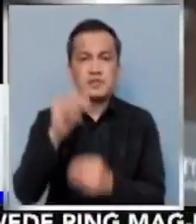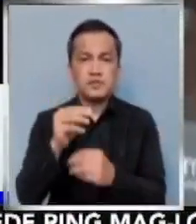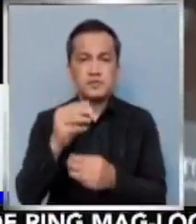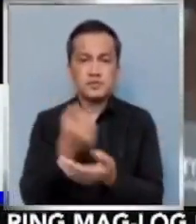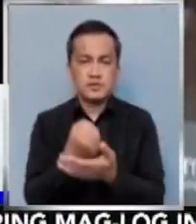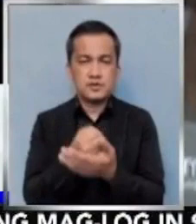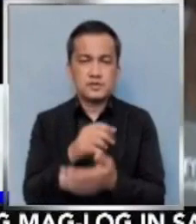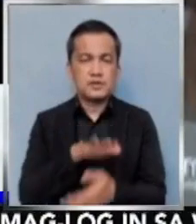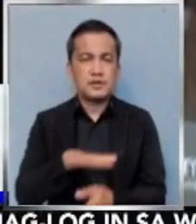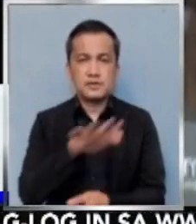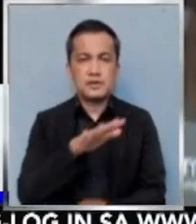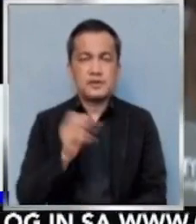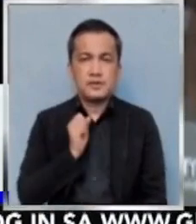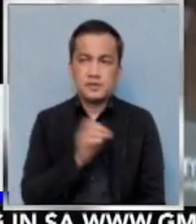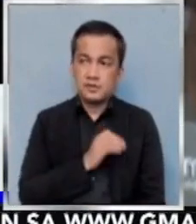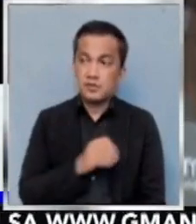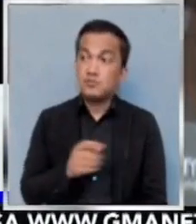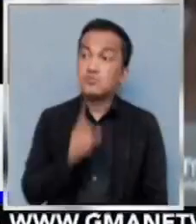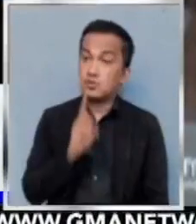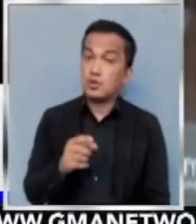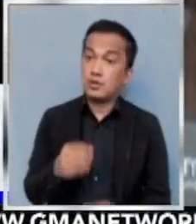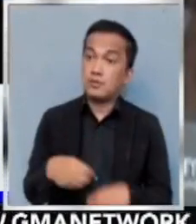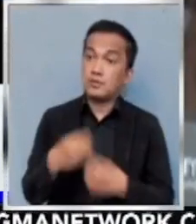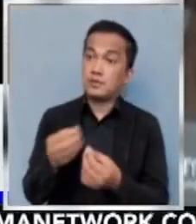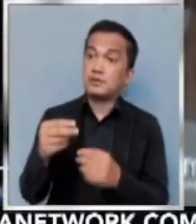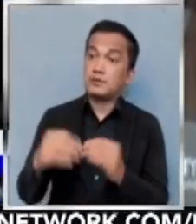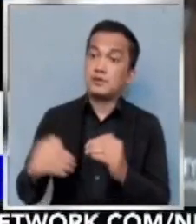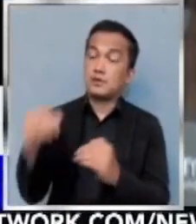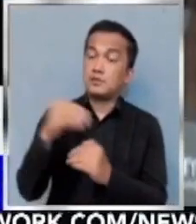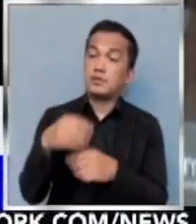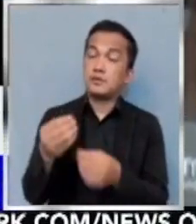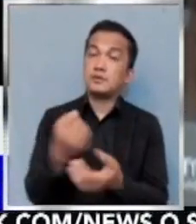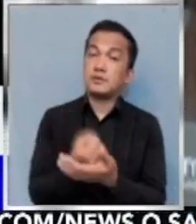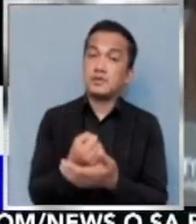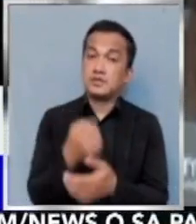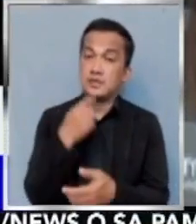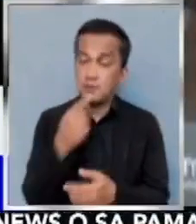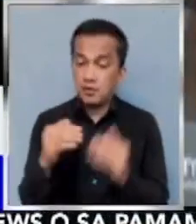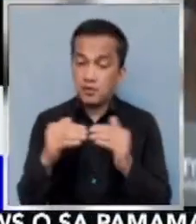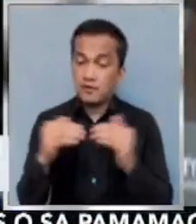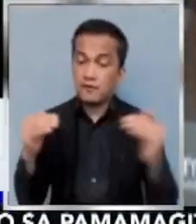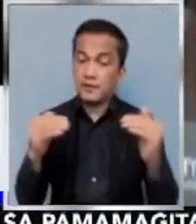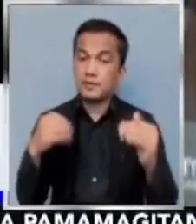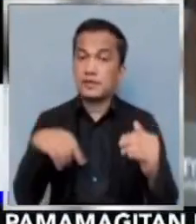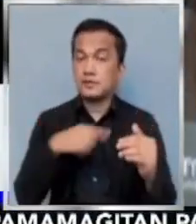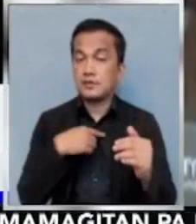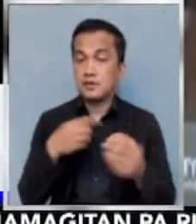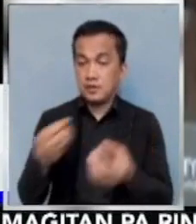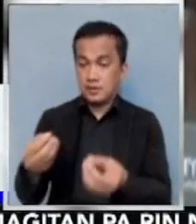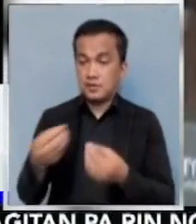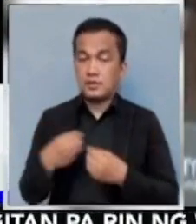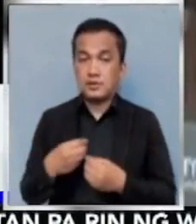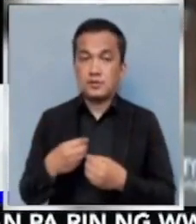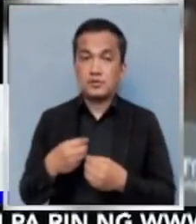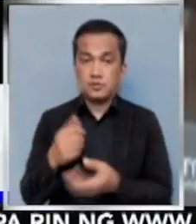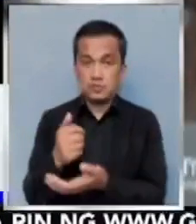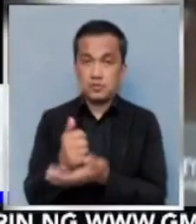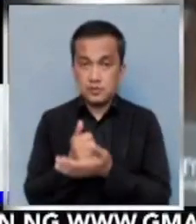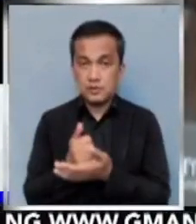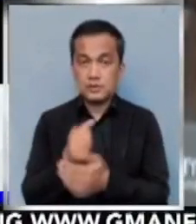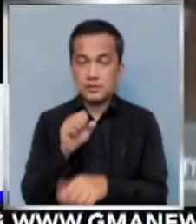totoo lang, mas mataas ang binibigay namin sa kanila. Siyempre, sabi ko nga, fair naman tayo sa mga nagbibigay sa amin ng tulong na trabaho.